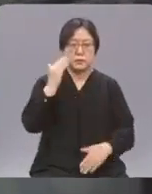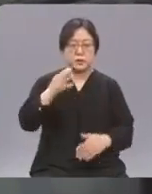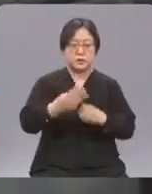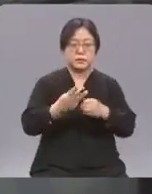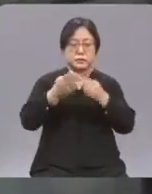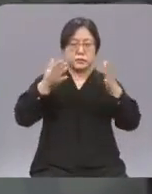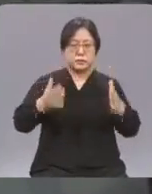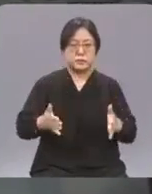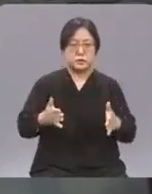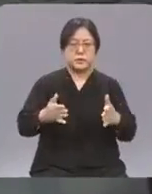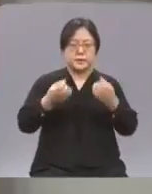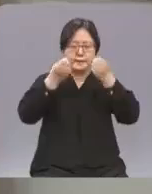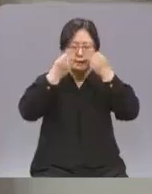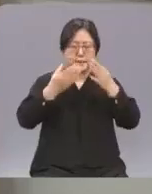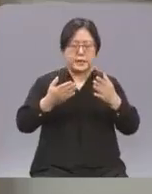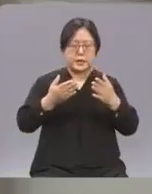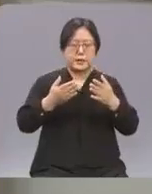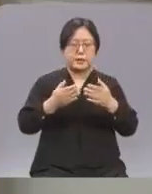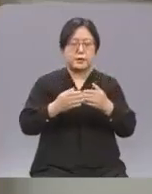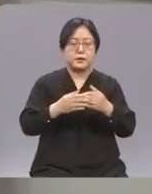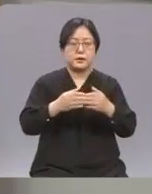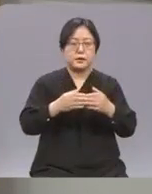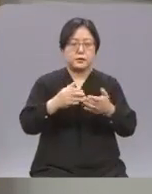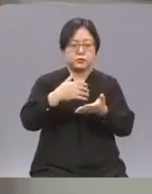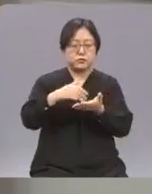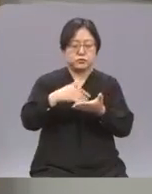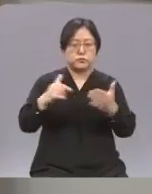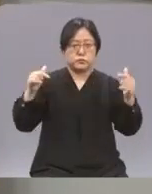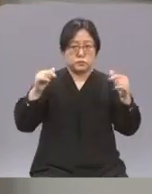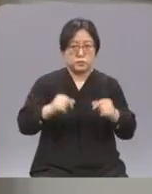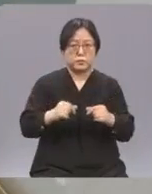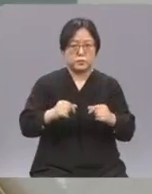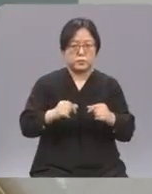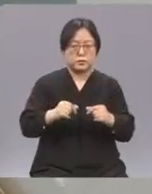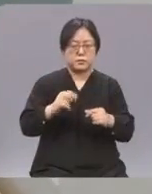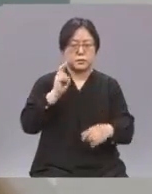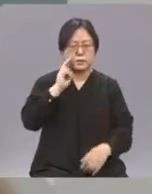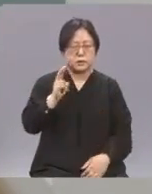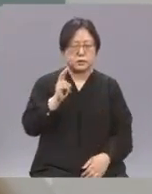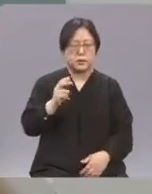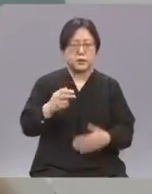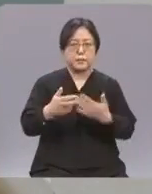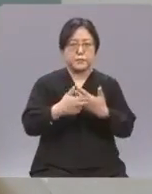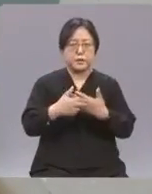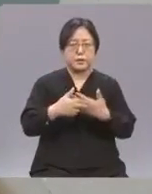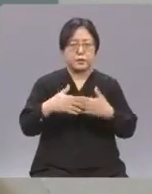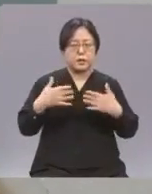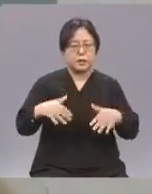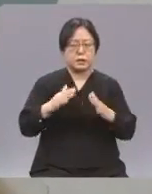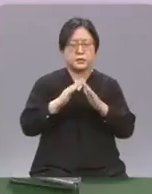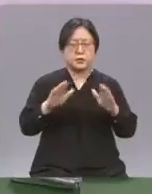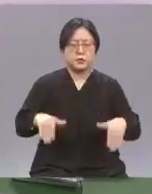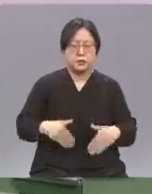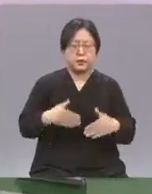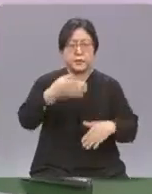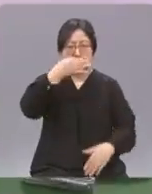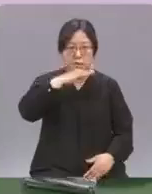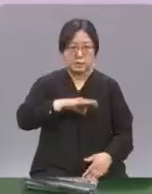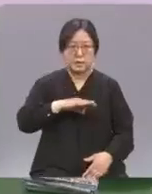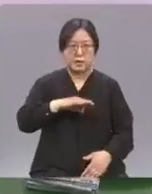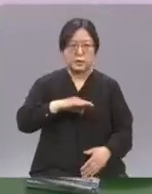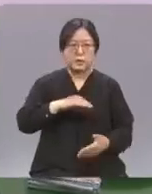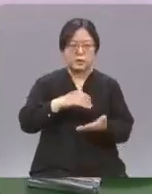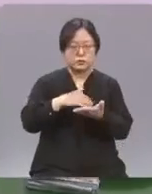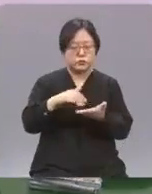3년 동안 신규 공중보건의사의 감소 추세가 심각하다고 보고 의료 취약지인 전남에 유리하도록